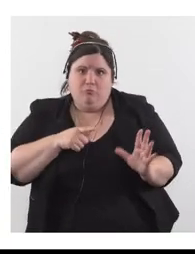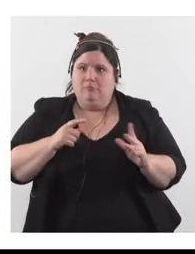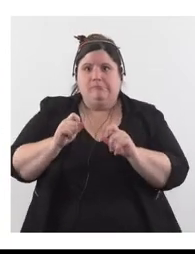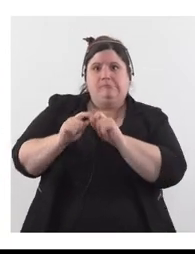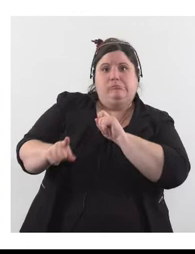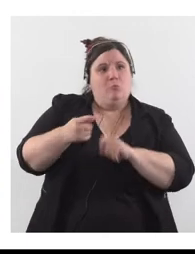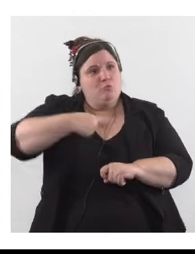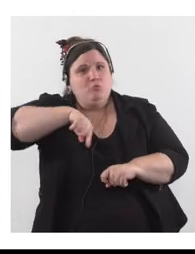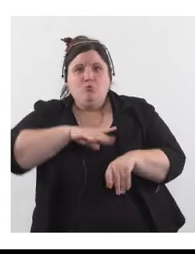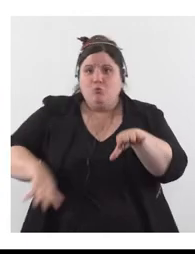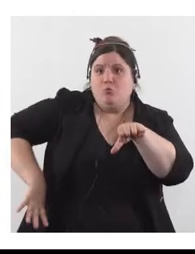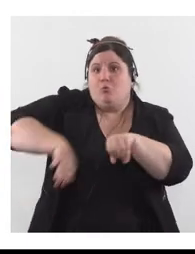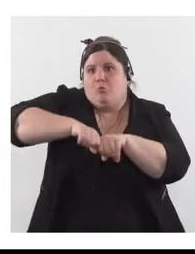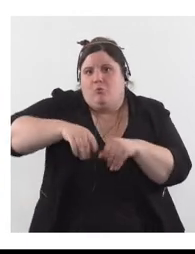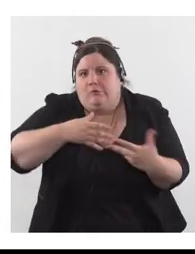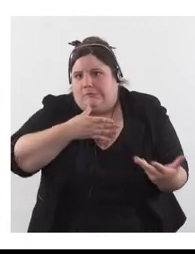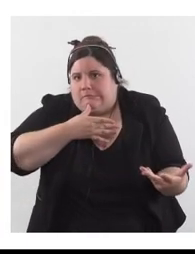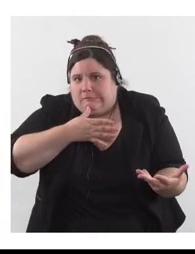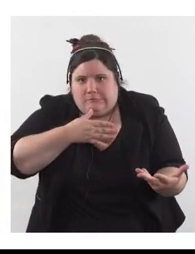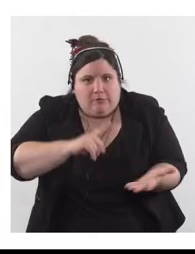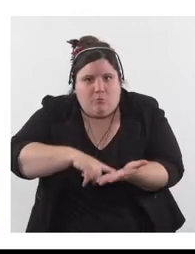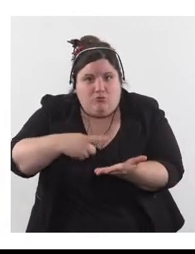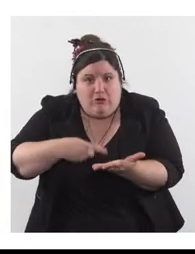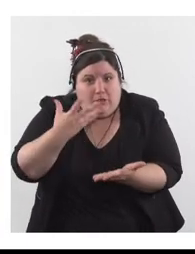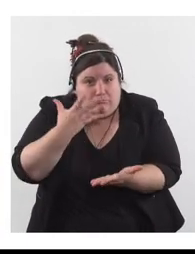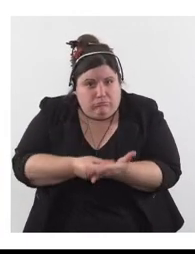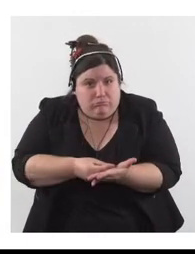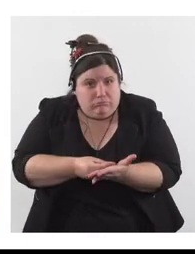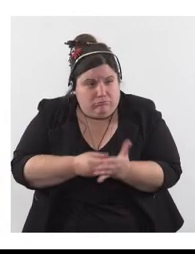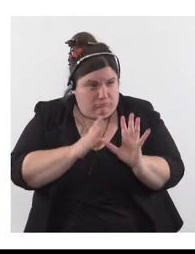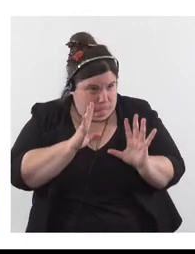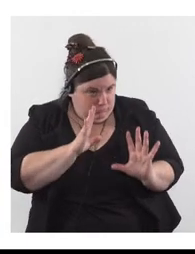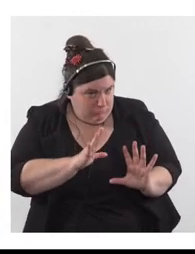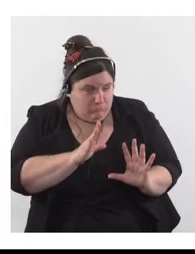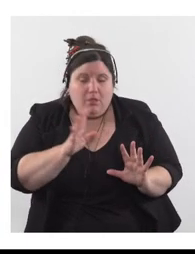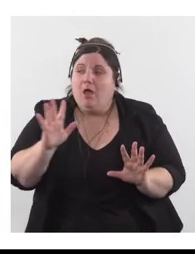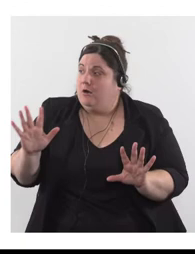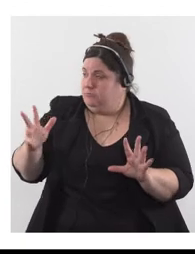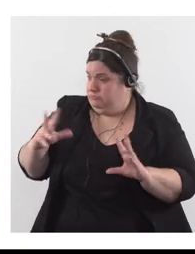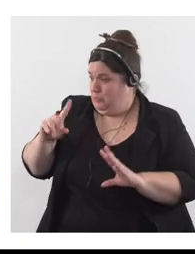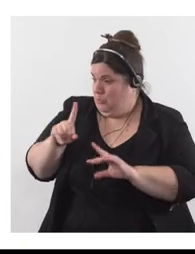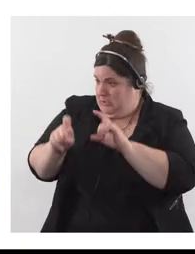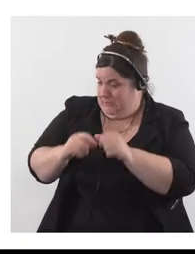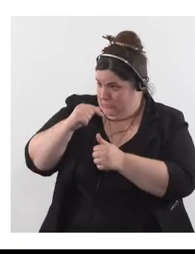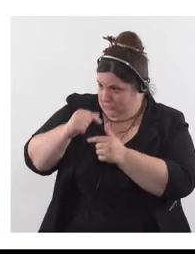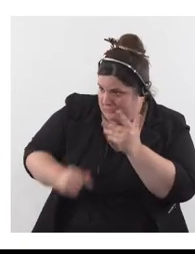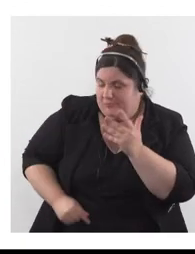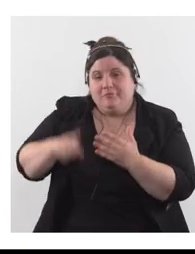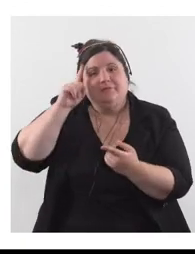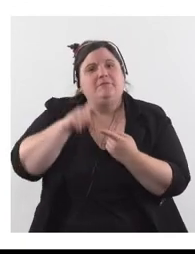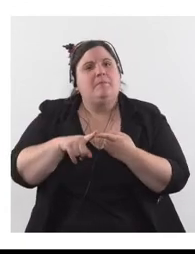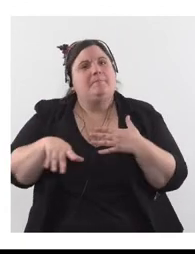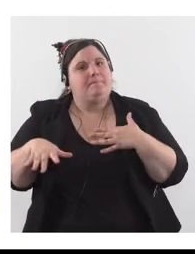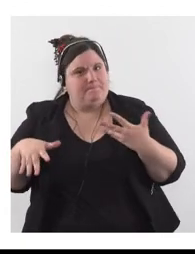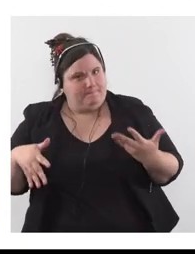pour répondre à ces différentes questions. On a à la fois une dimension discrimination systémique, une approche intersectionnelle, pour utiliser quand